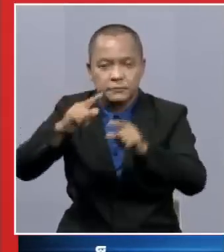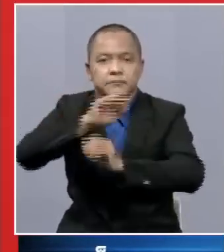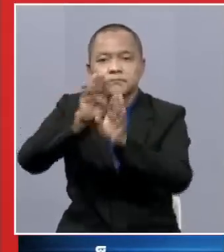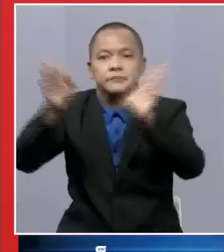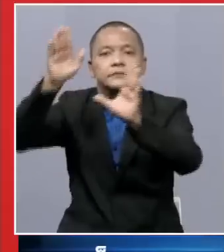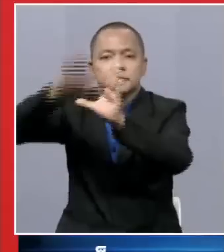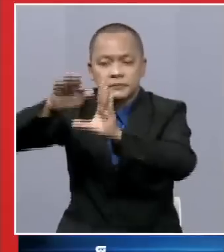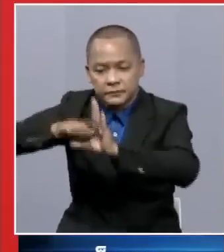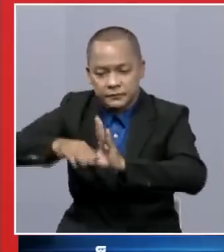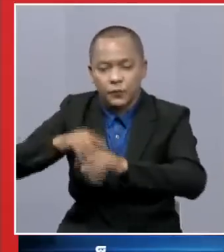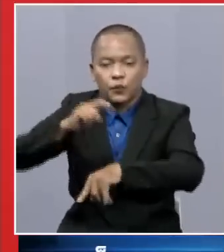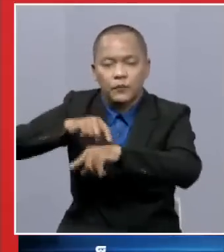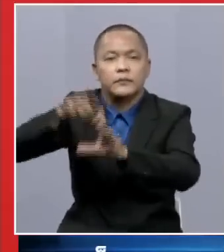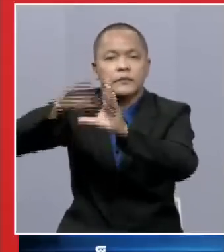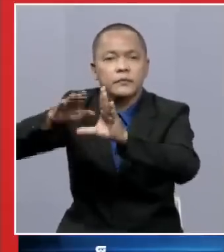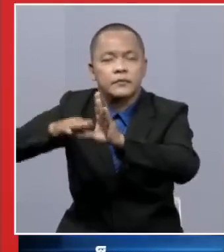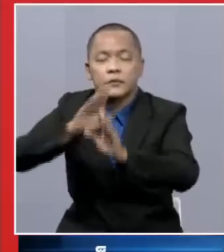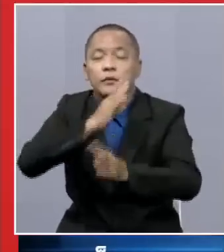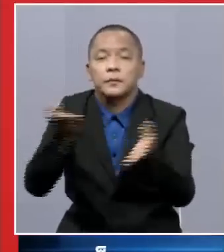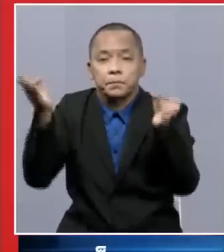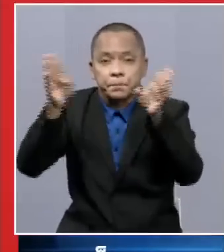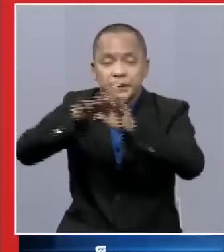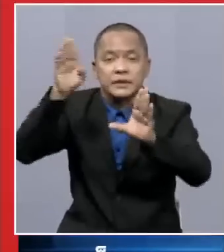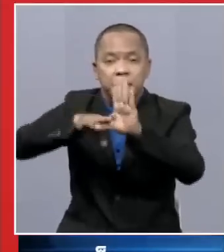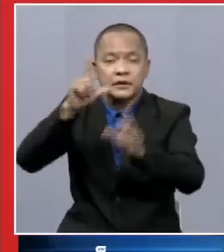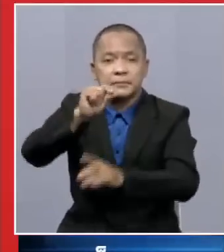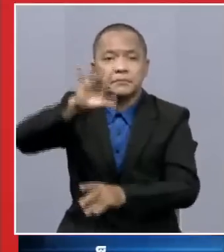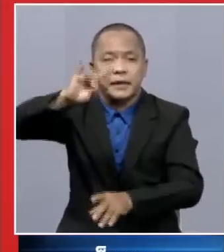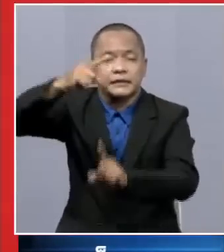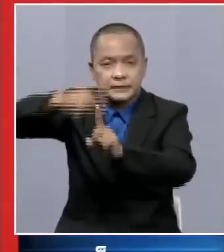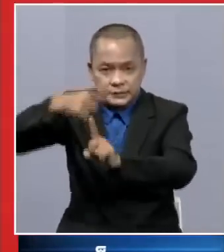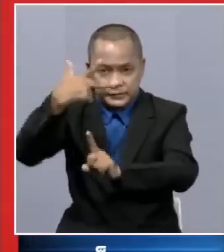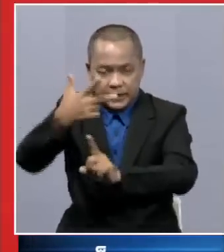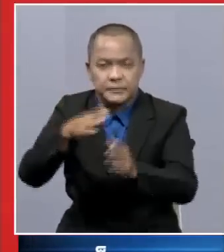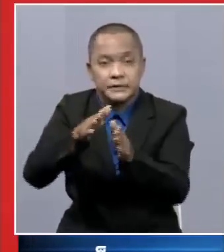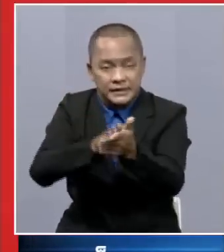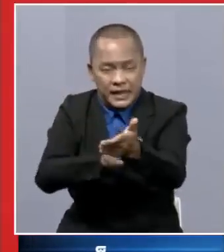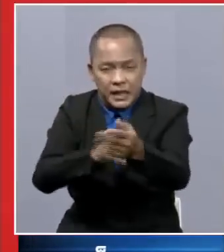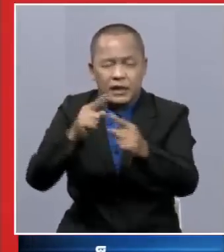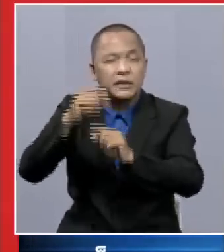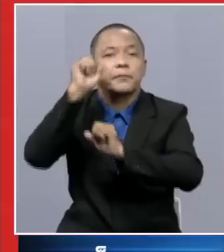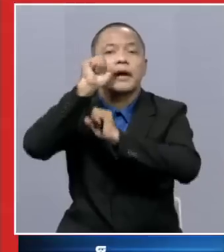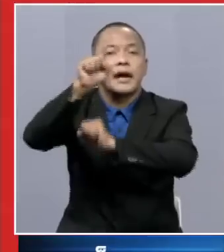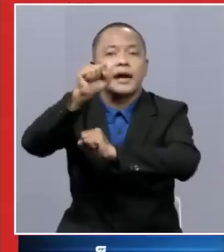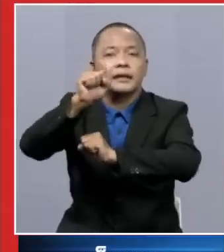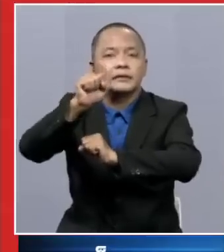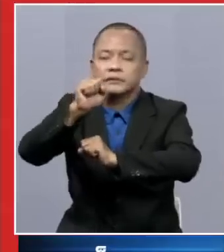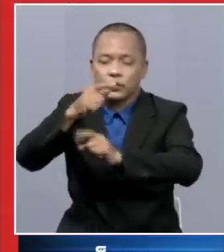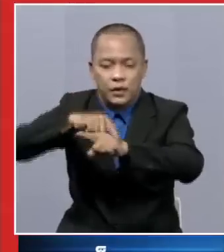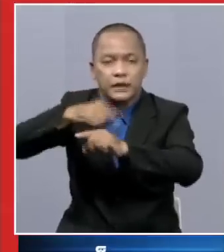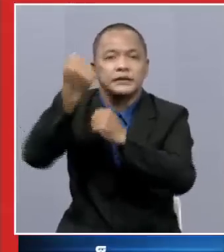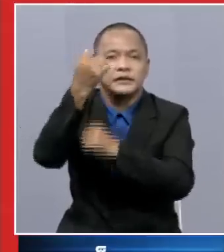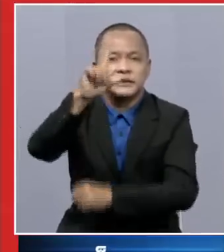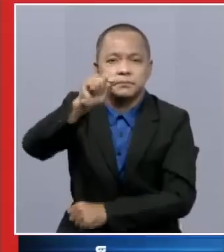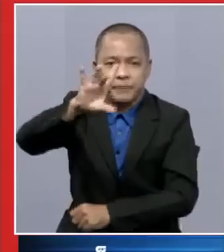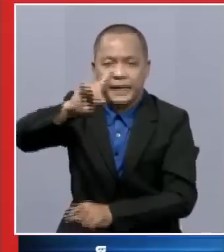เปิดรับสมัครแล้วก็ให้เวลาสมัครหากปิดรับสมัครในวันที่28มีนาคมช้าสุดเราก็จะประกาศไม่เกิน